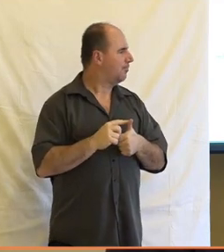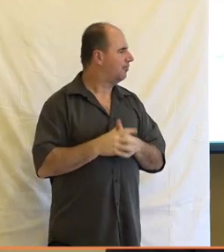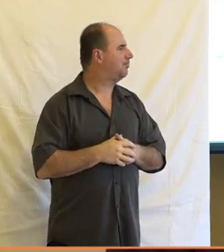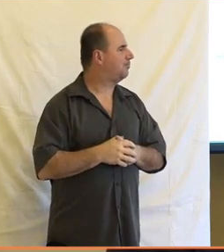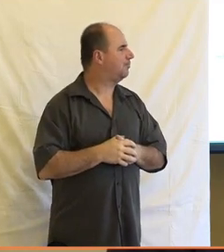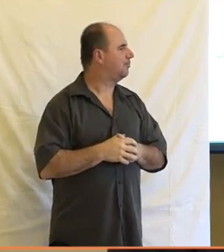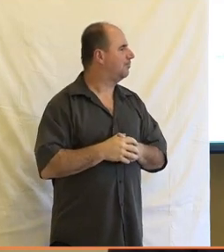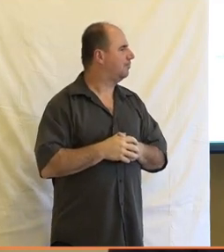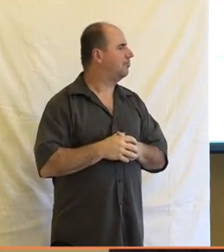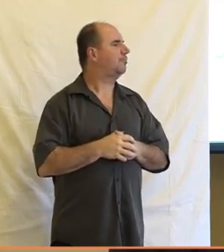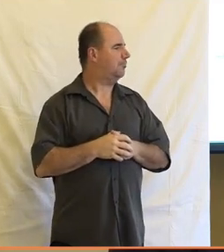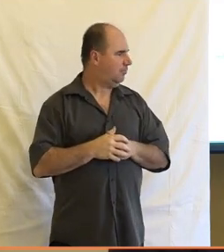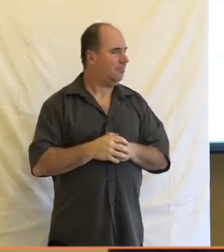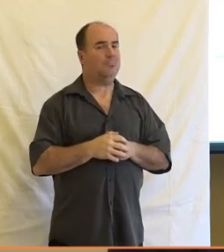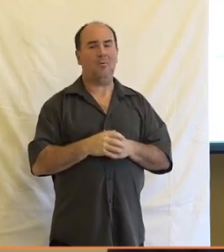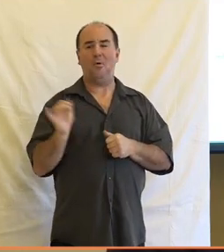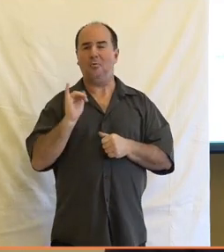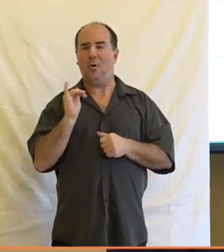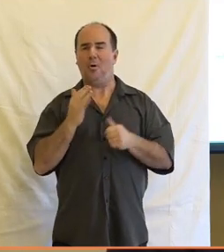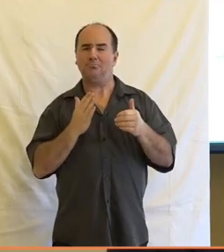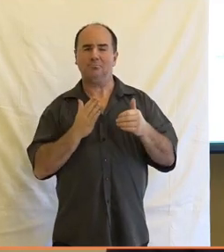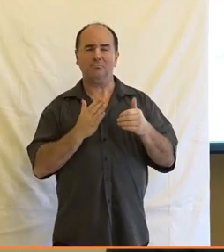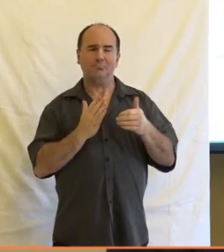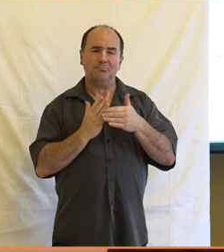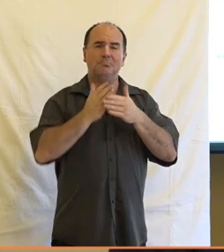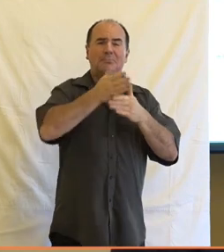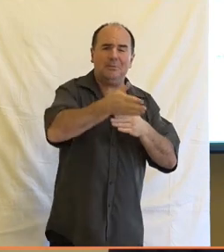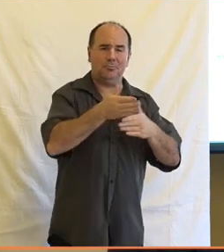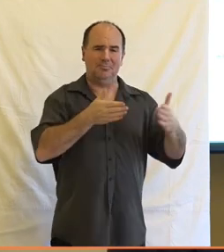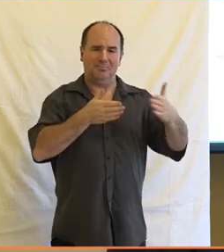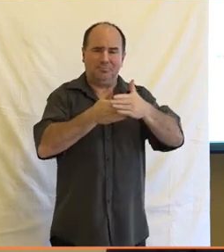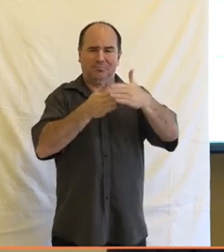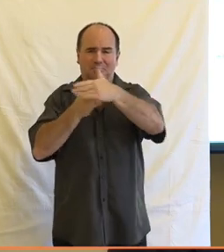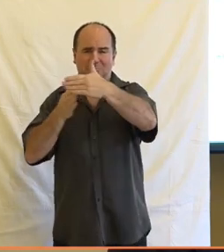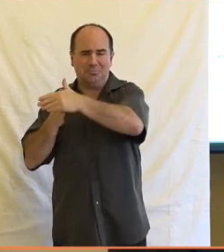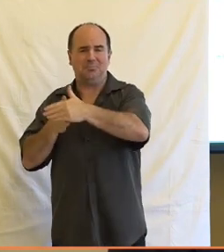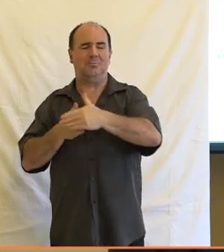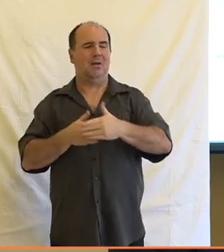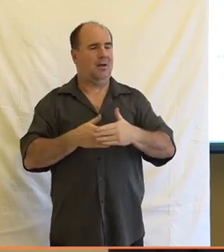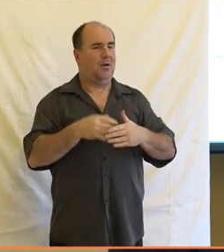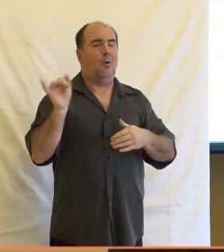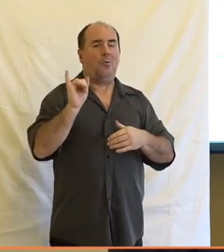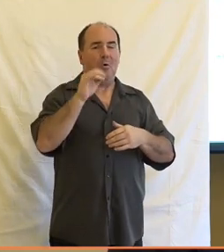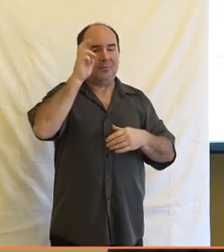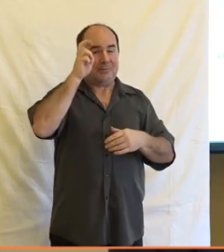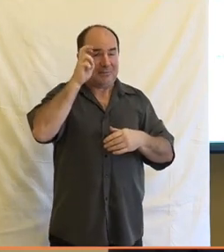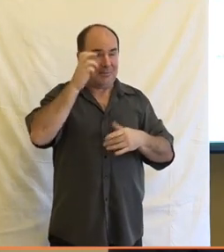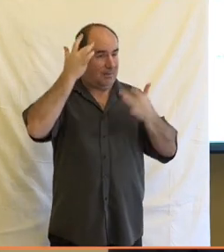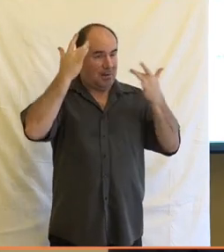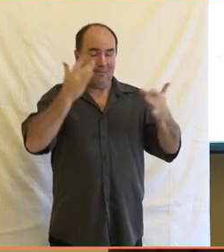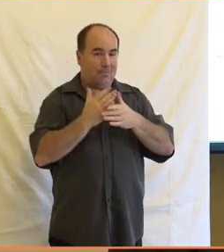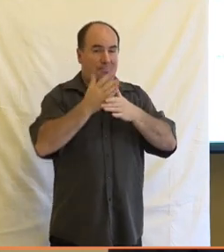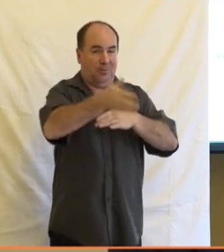zatím téma nebo slovo cizí, tak je to vlastně věc, která zajistí přístup